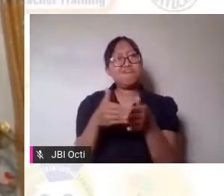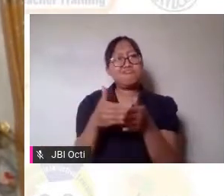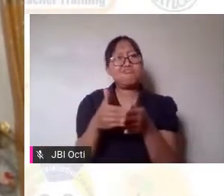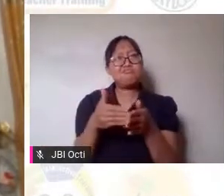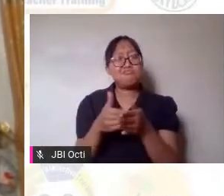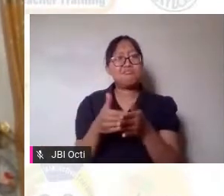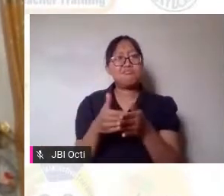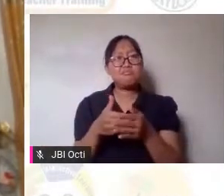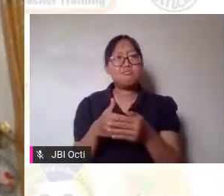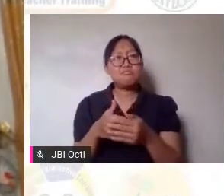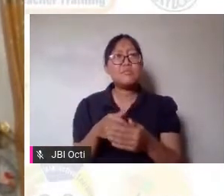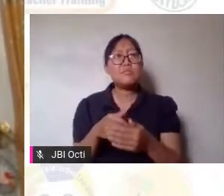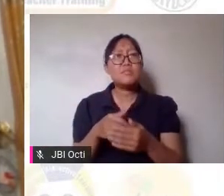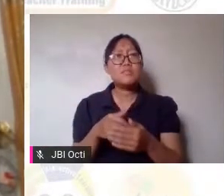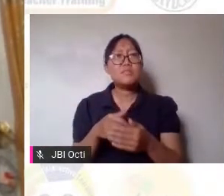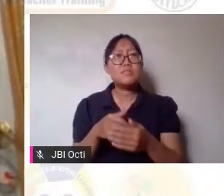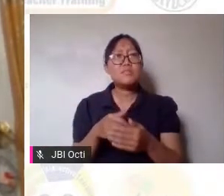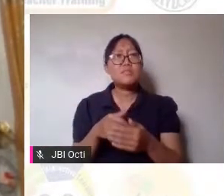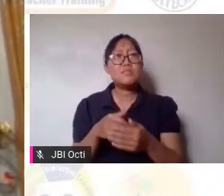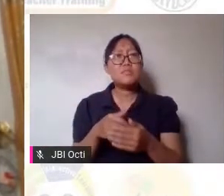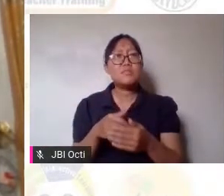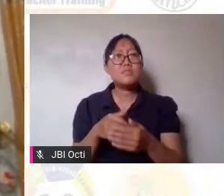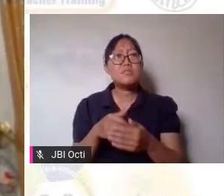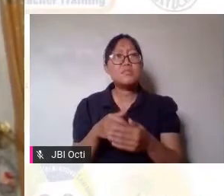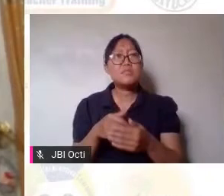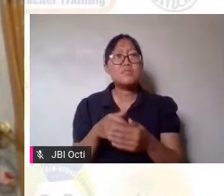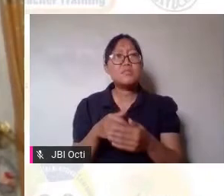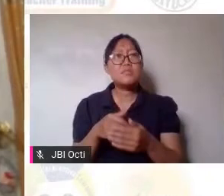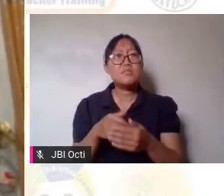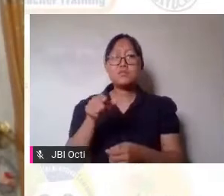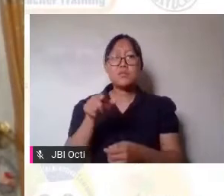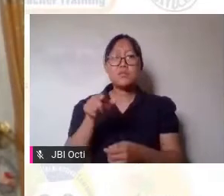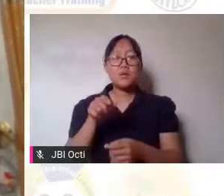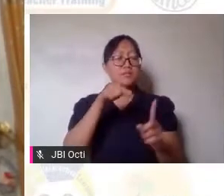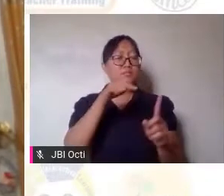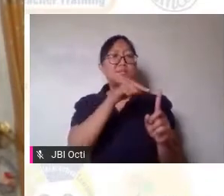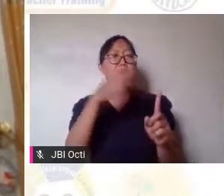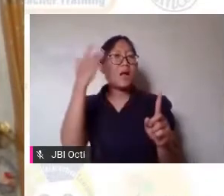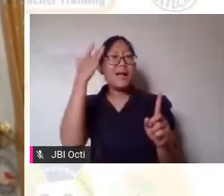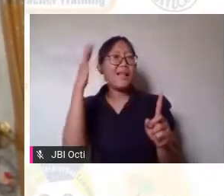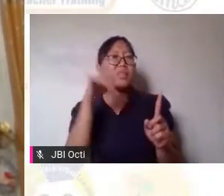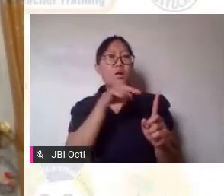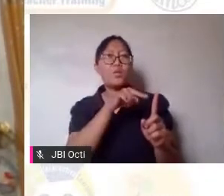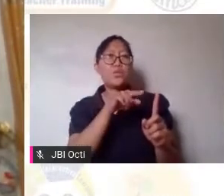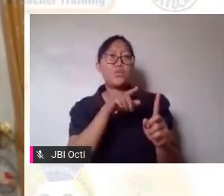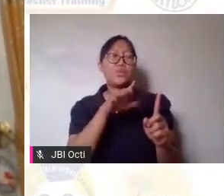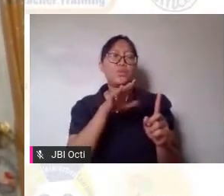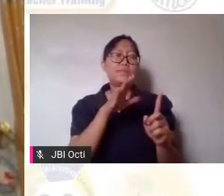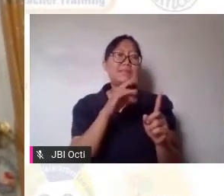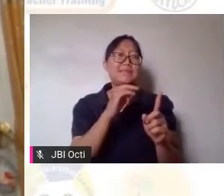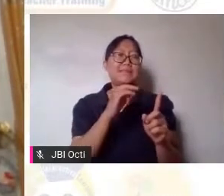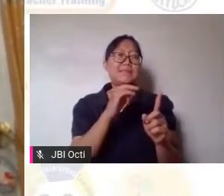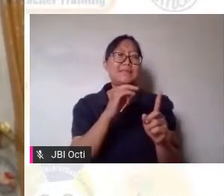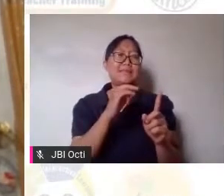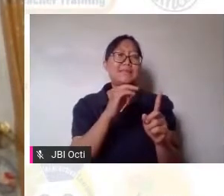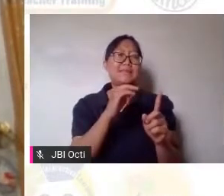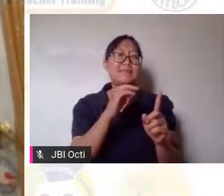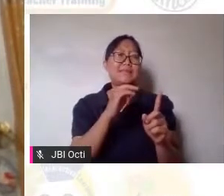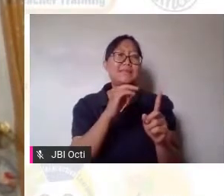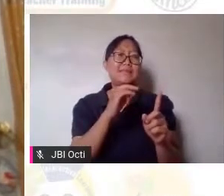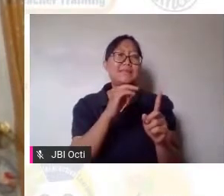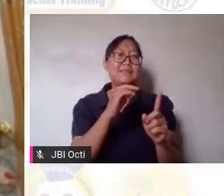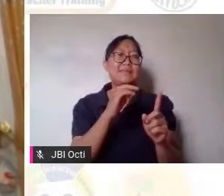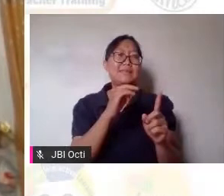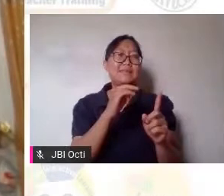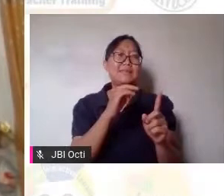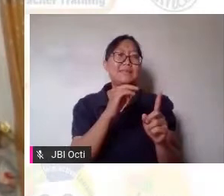indikasi atau diagnosanya karena mereka bisa dianggap malas atau bodoh atau tidak